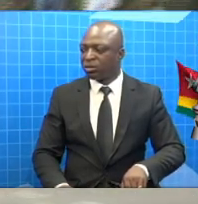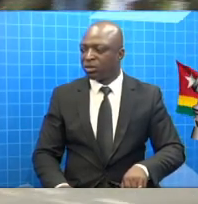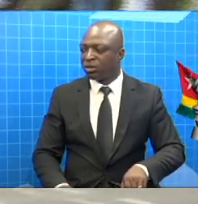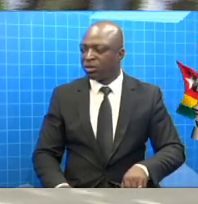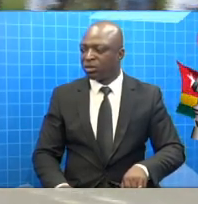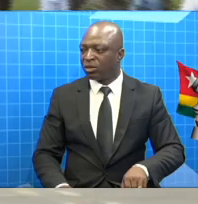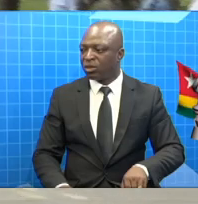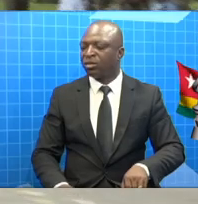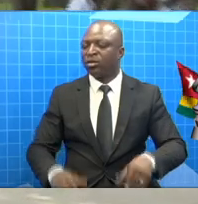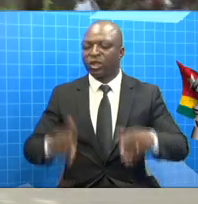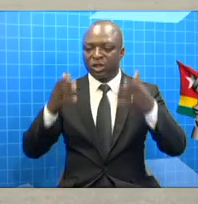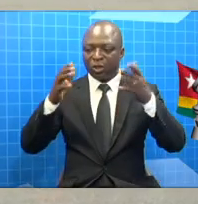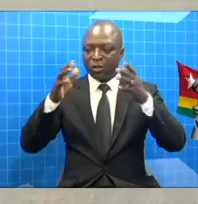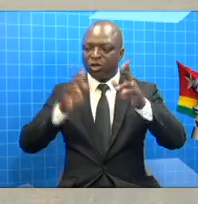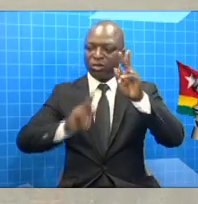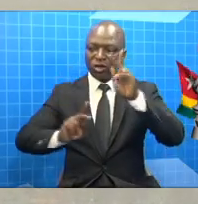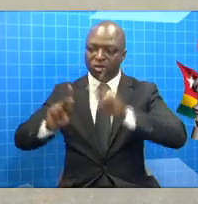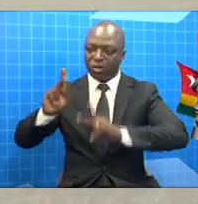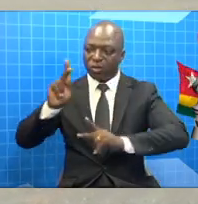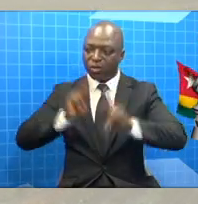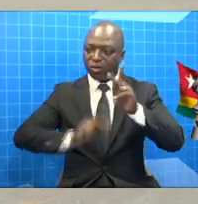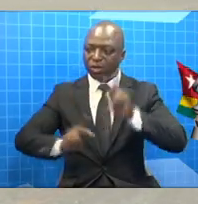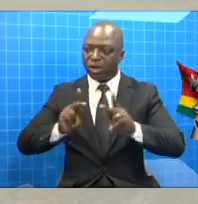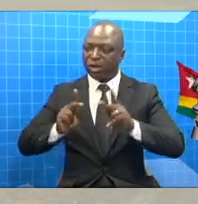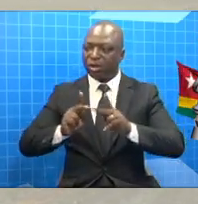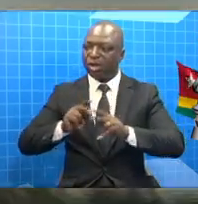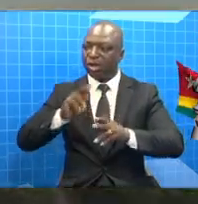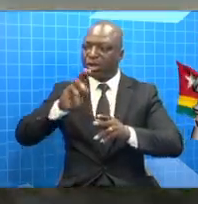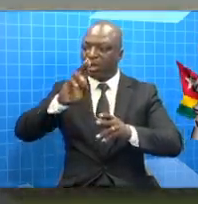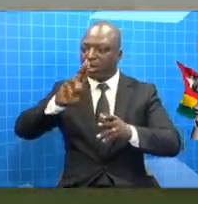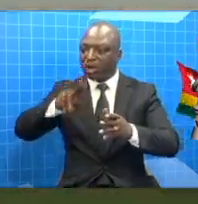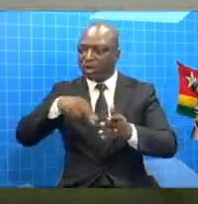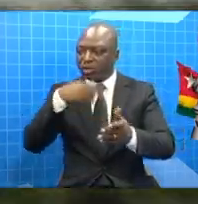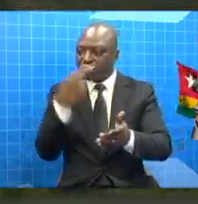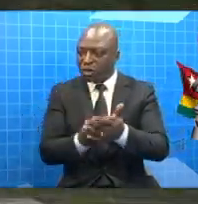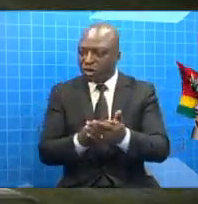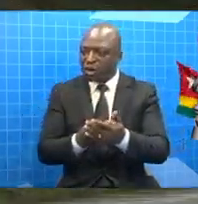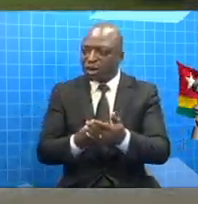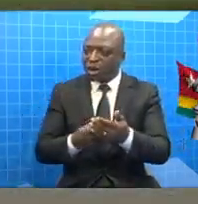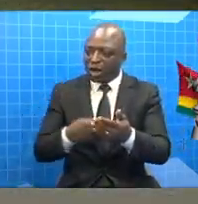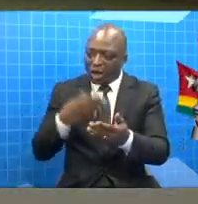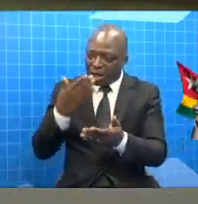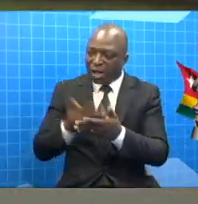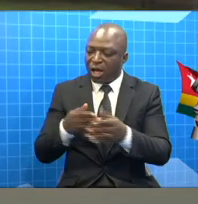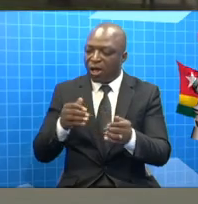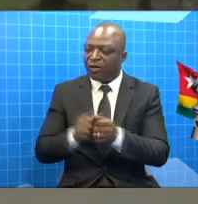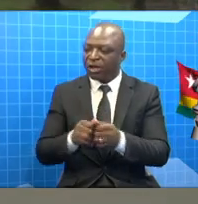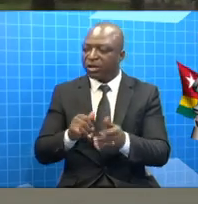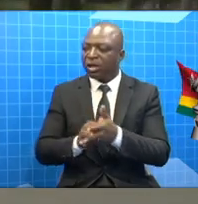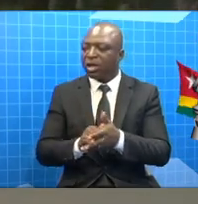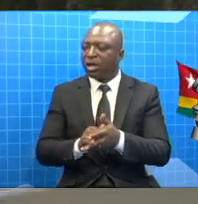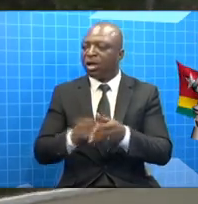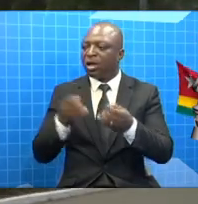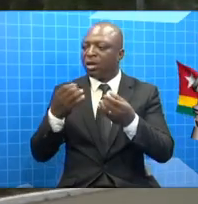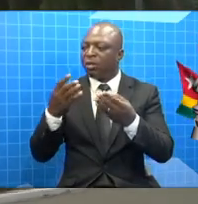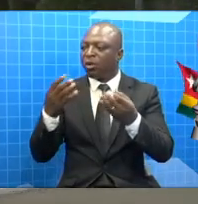Sous les applaudissements du public, les chuteurs atterrissent avec adresse, du moins la